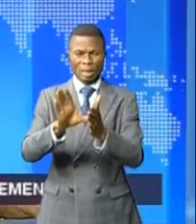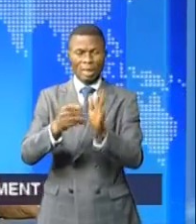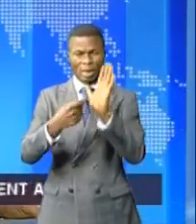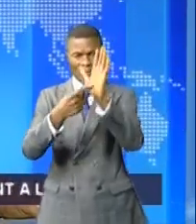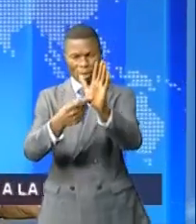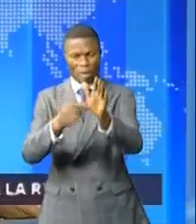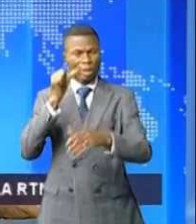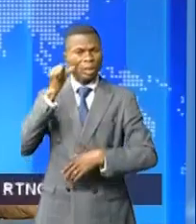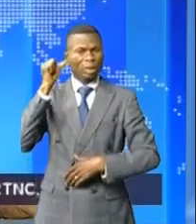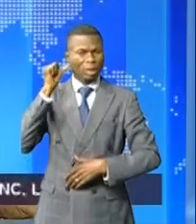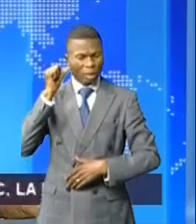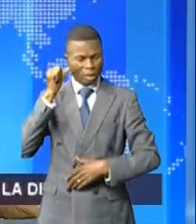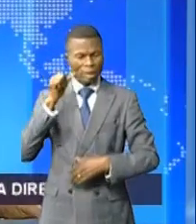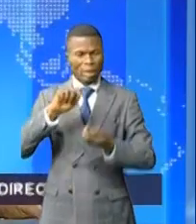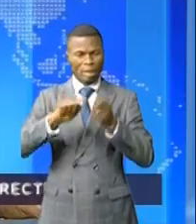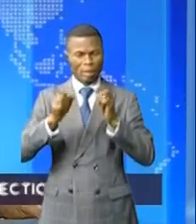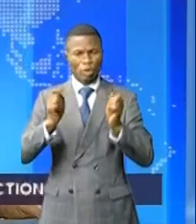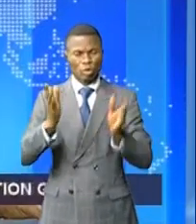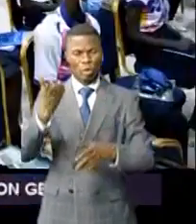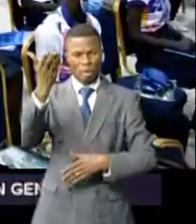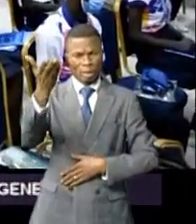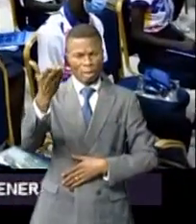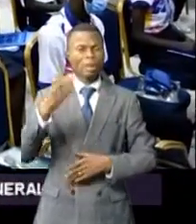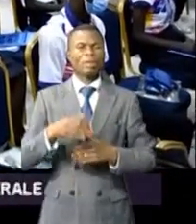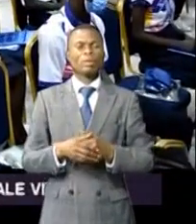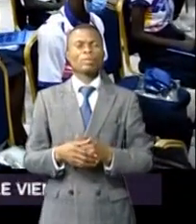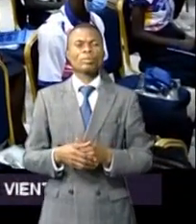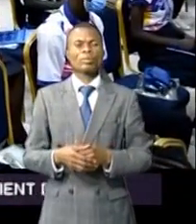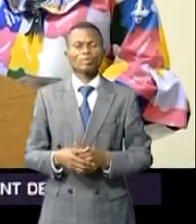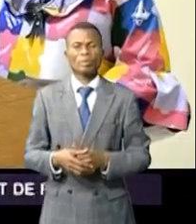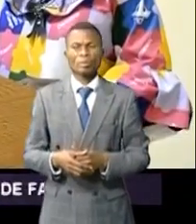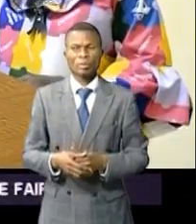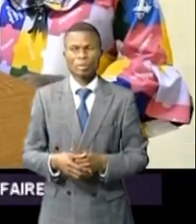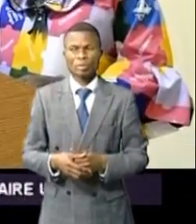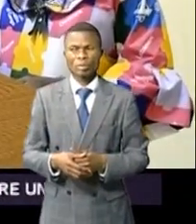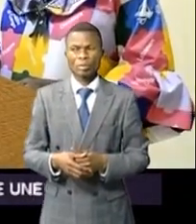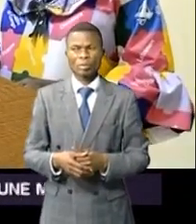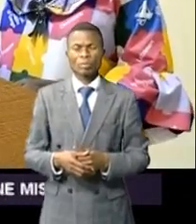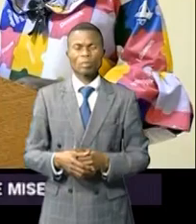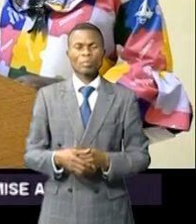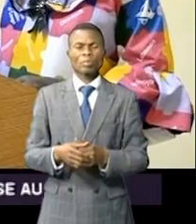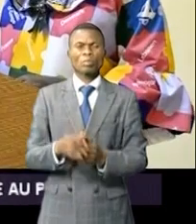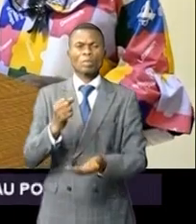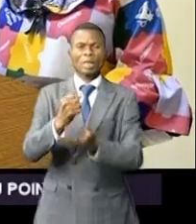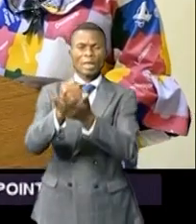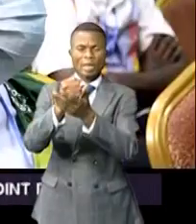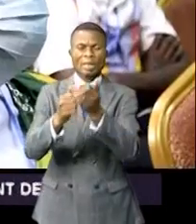présenté hier. Christine Lenzo était présente. Il a connu des conflits récurrents d'où il faudrait inculquer la culture de la paix dès les bas